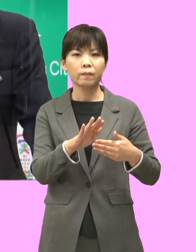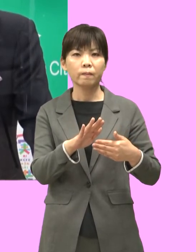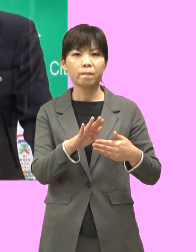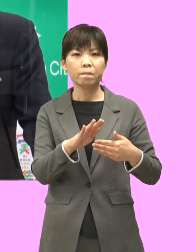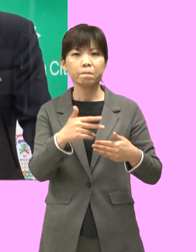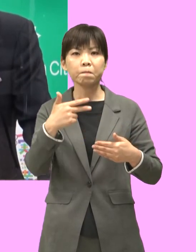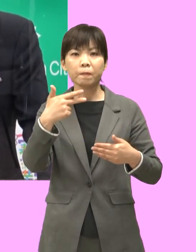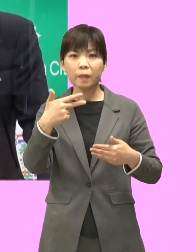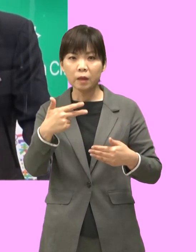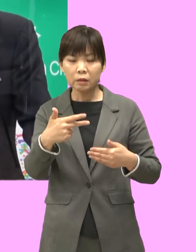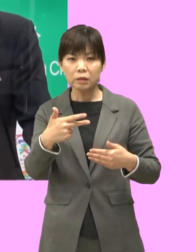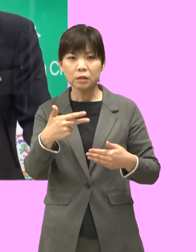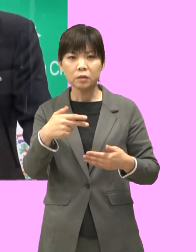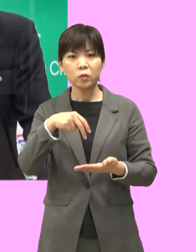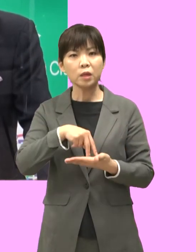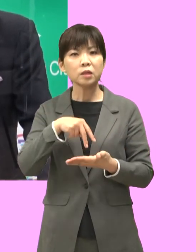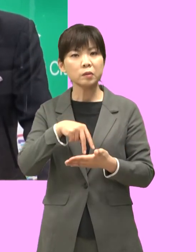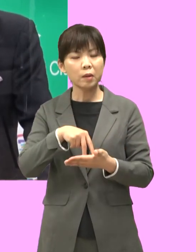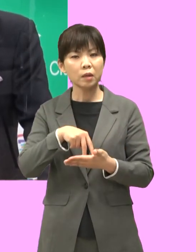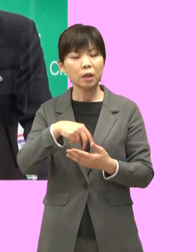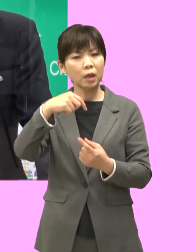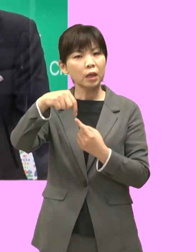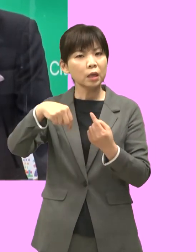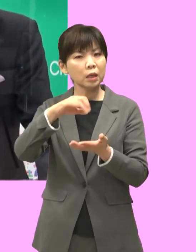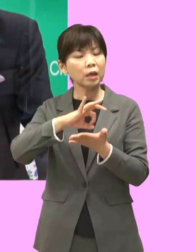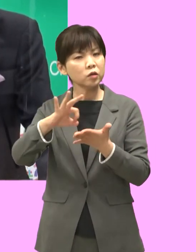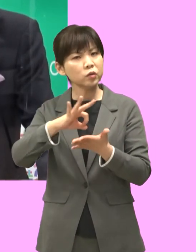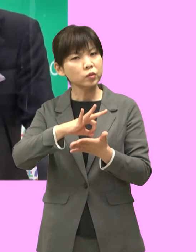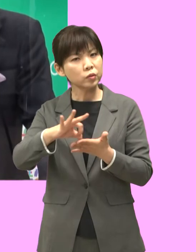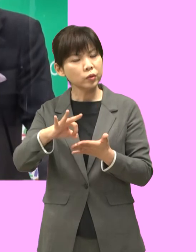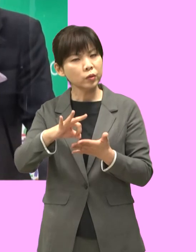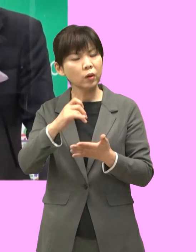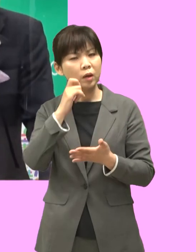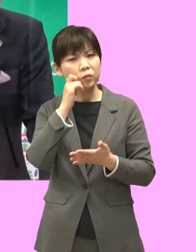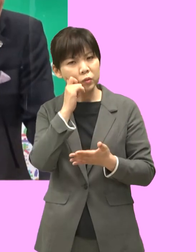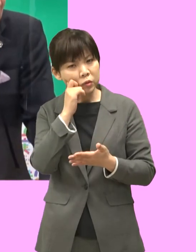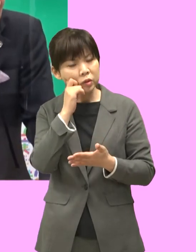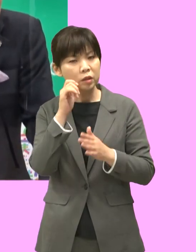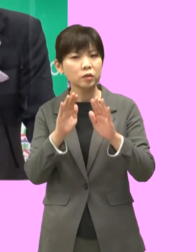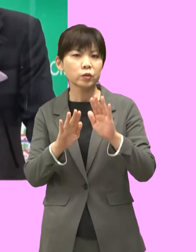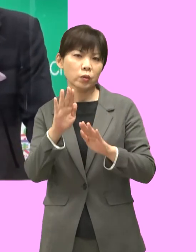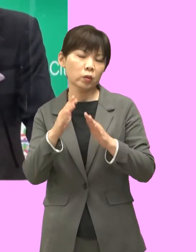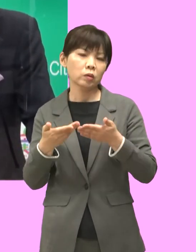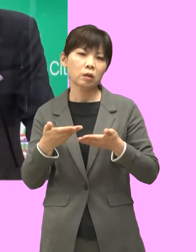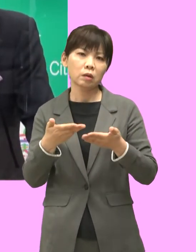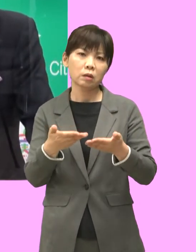市としての結局利活用が固まらなければお出しをすることになりますし、